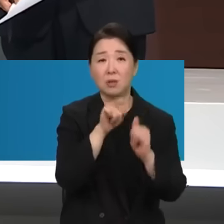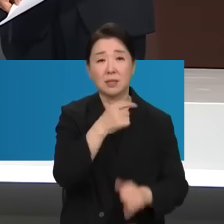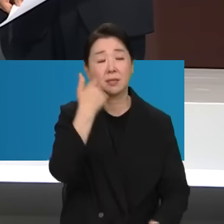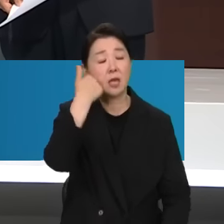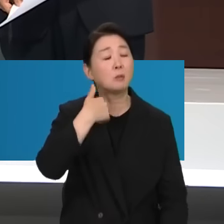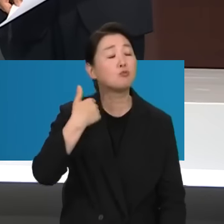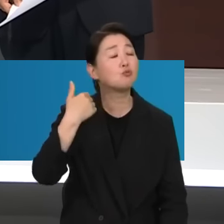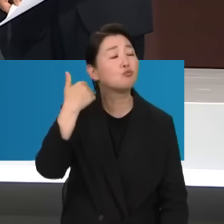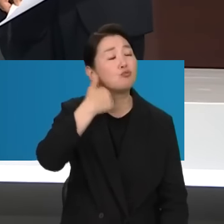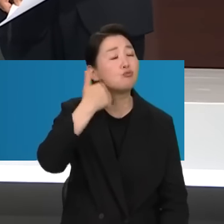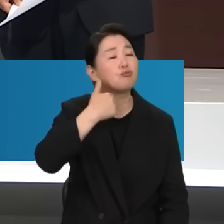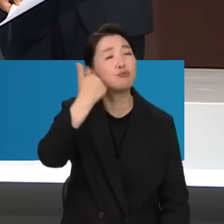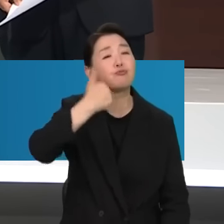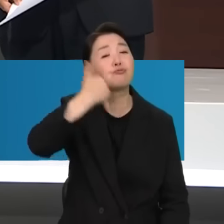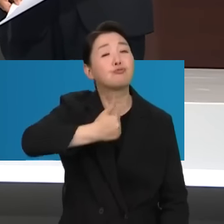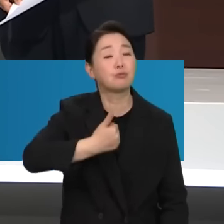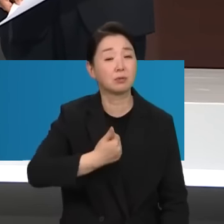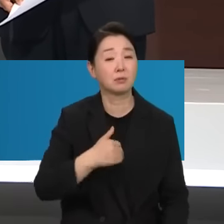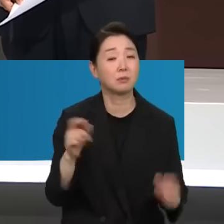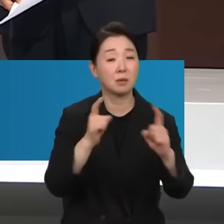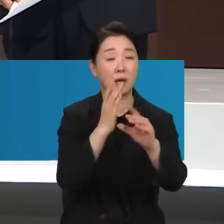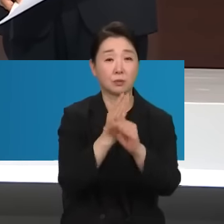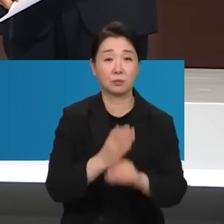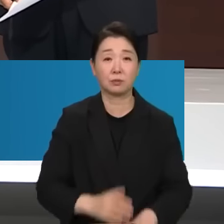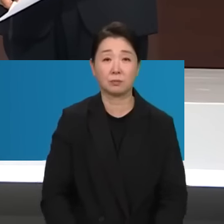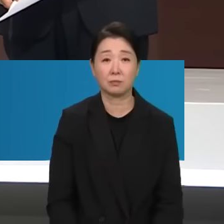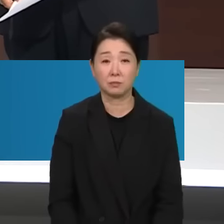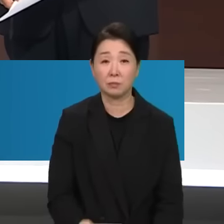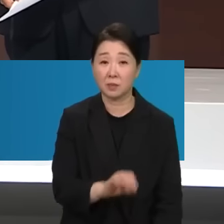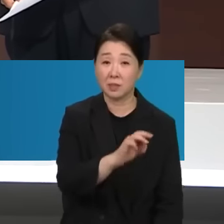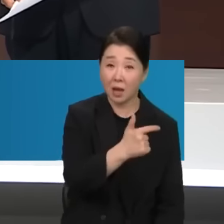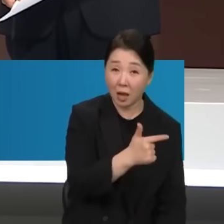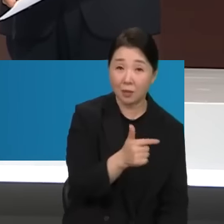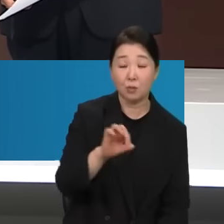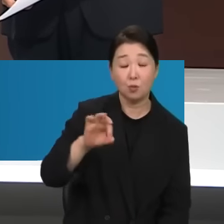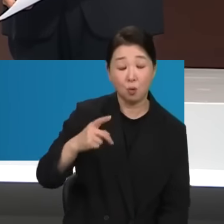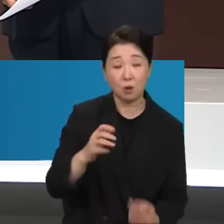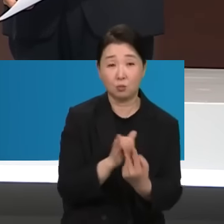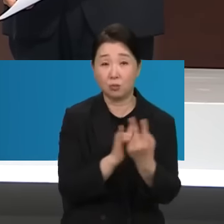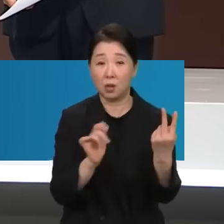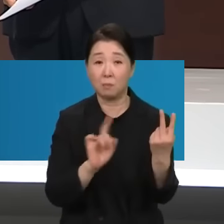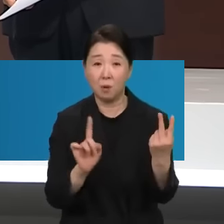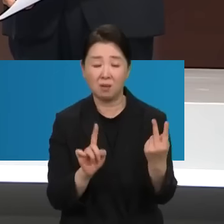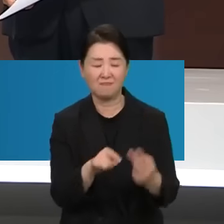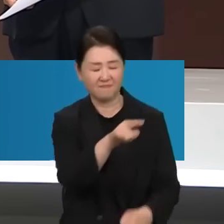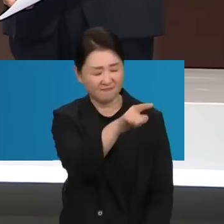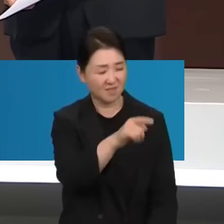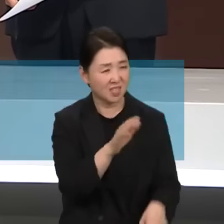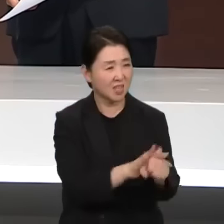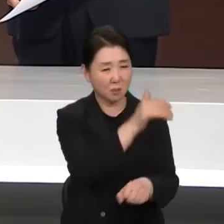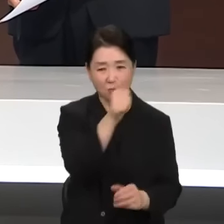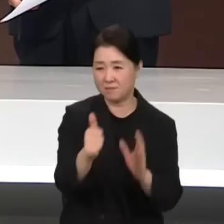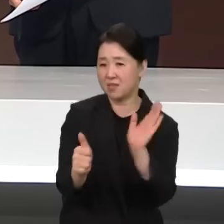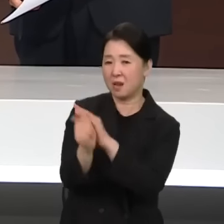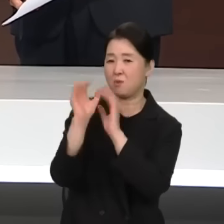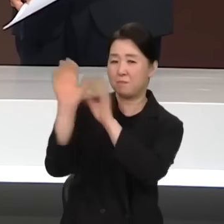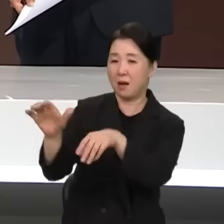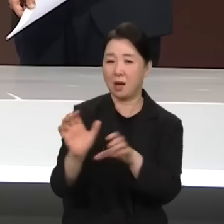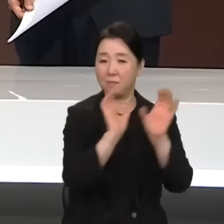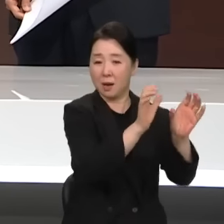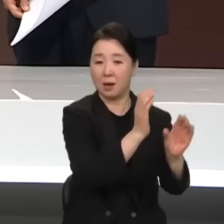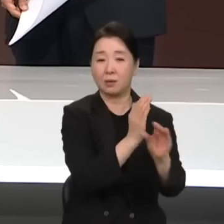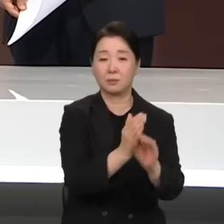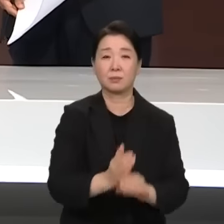누구 책임인지를 놓고도 공방을 벌이고 있습니다. 한동훈, 원희룡 두 후보 모두 상대 탓을 하고 있습니다. 하혜빈